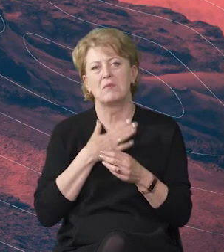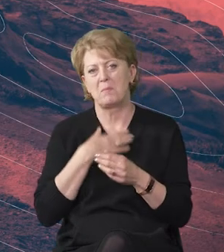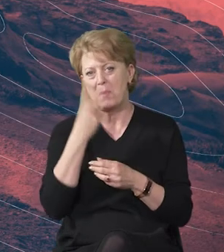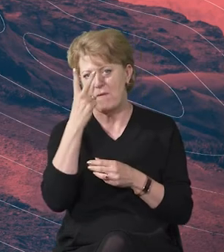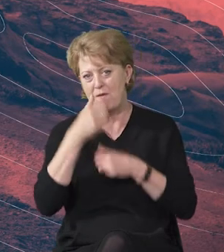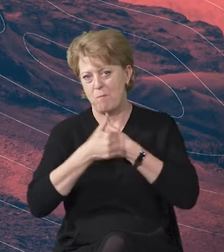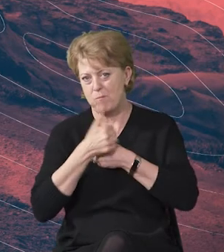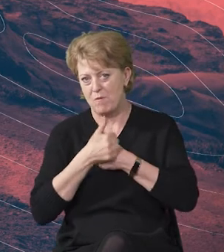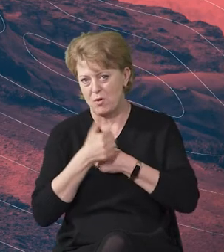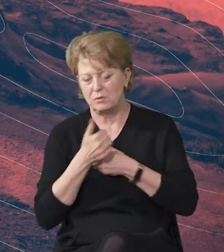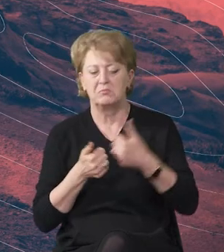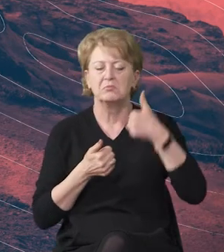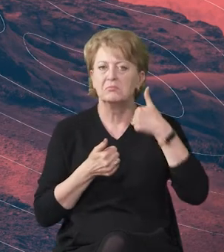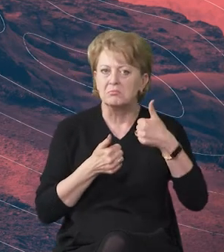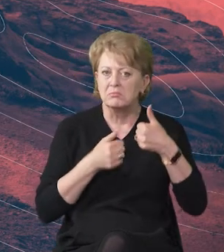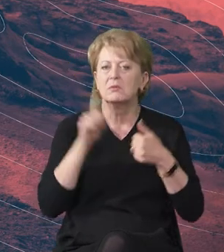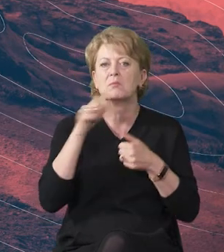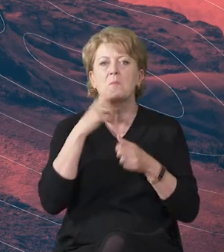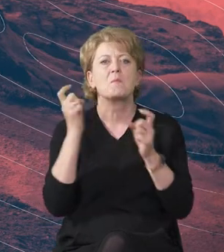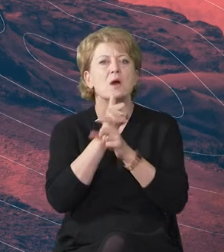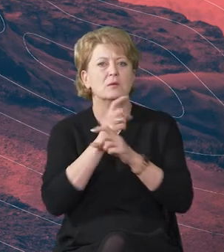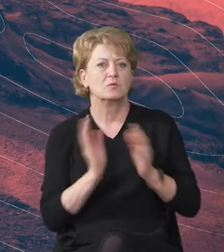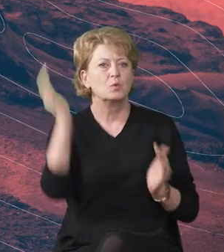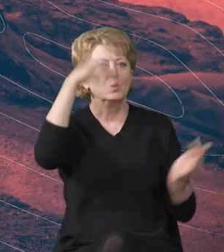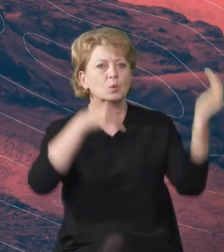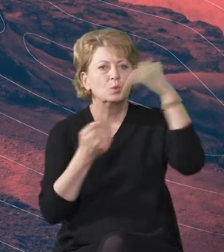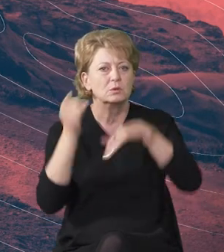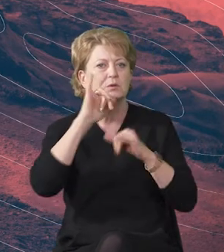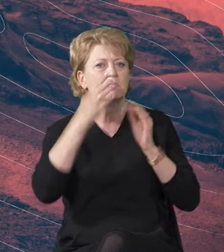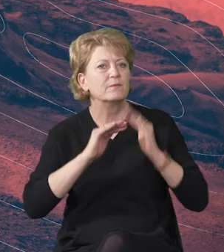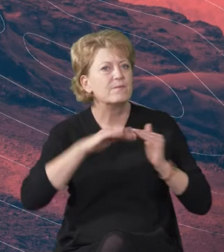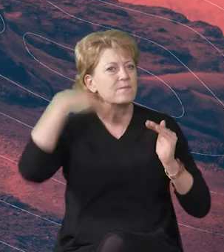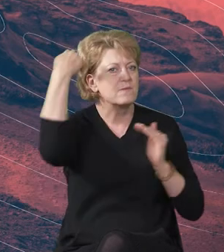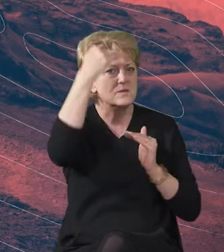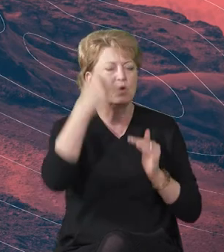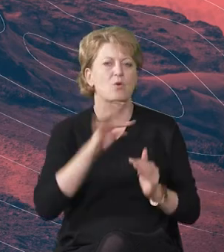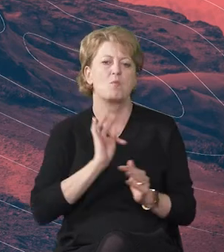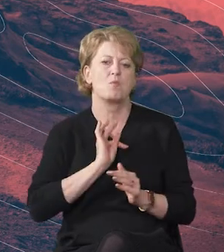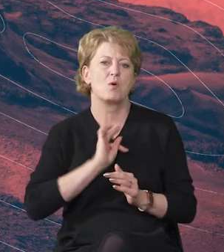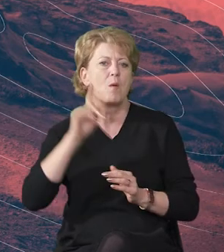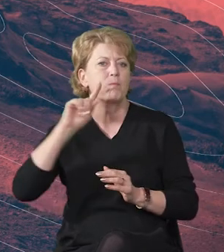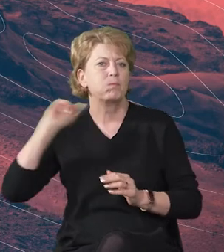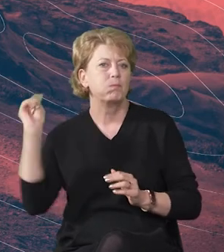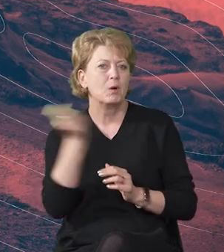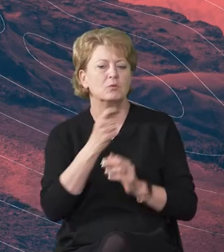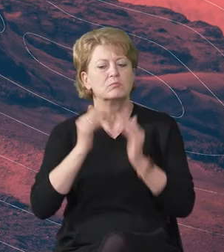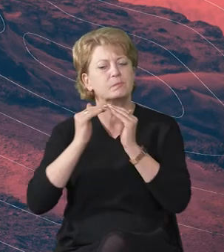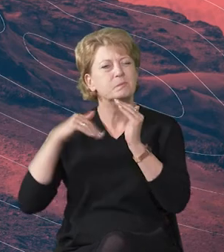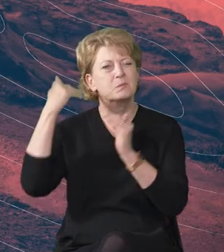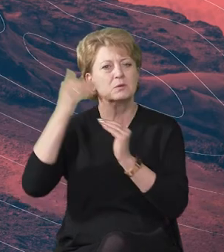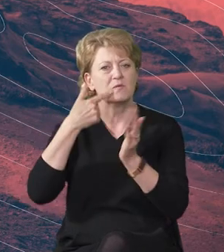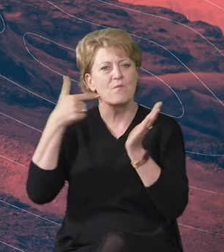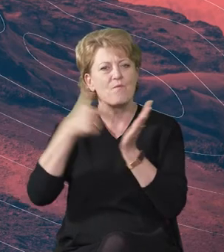Po pierwsze, Etiopia to jest kraj wyżynny, górzysty i moja podróż przebiegała bardzo często powyżej 2000